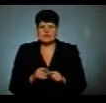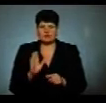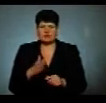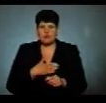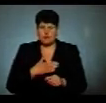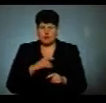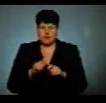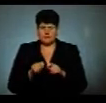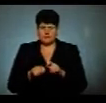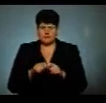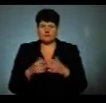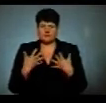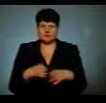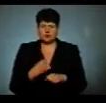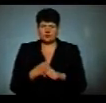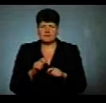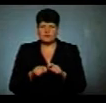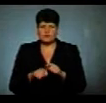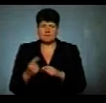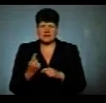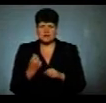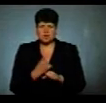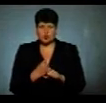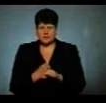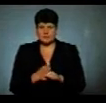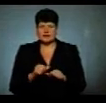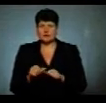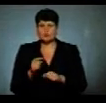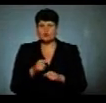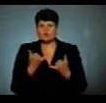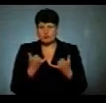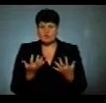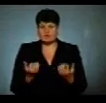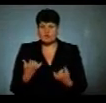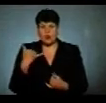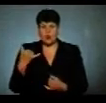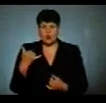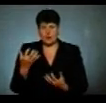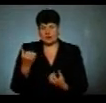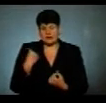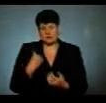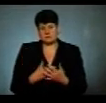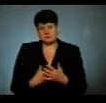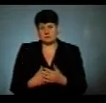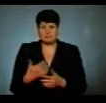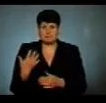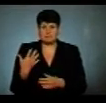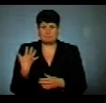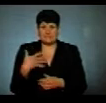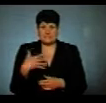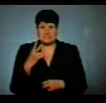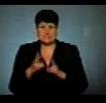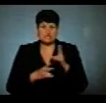контролі. Ми сьогодні вже здійснили перевірку перших робіт. Крім того, вже сьогодні я отримав близько 50 скарг